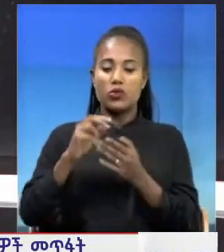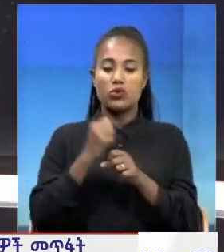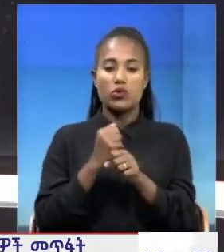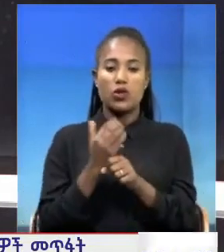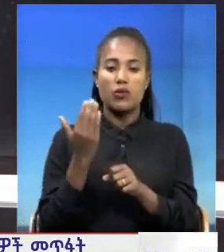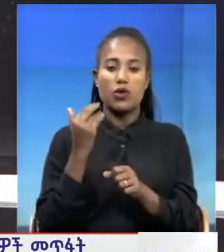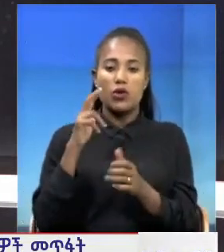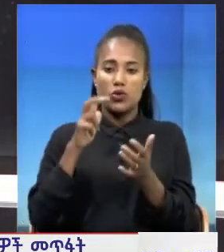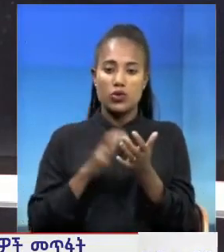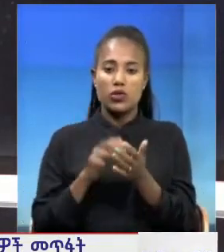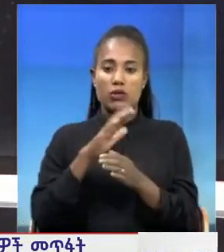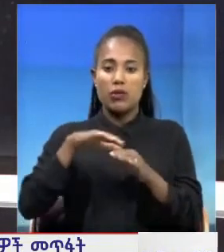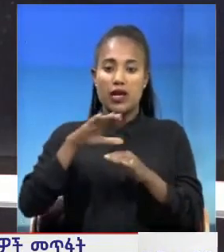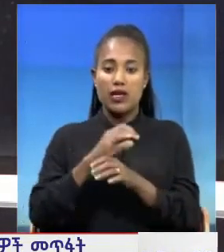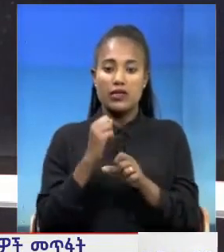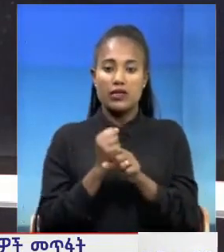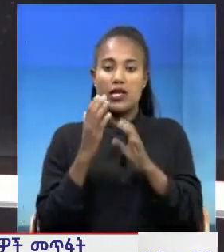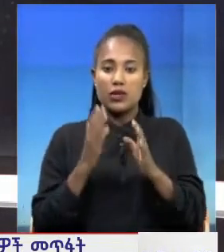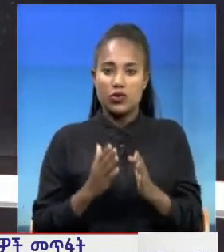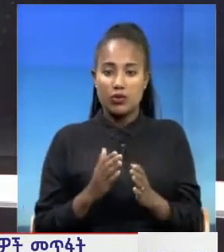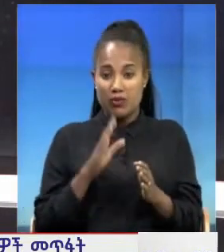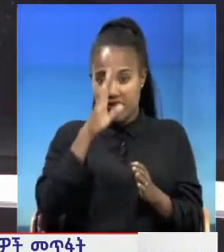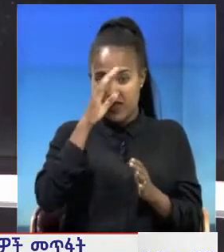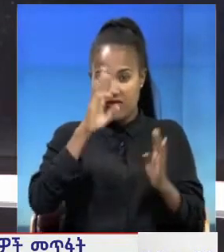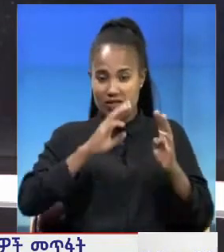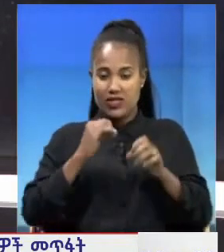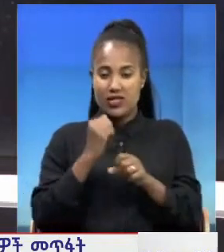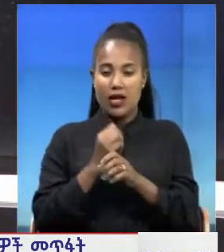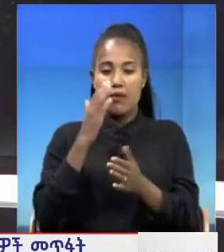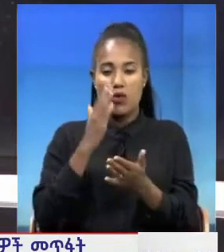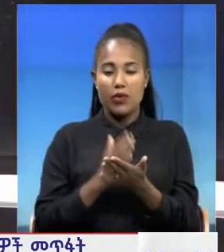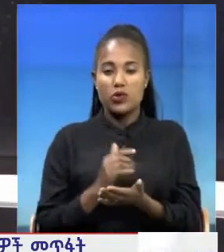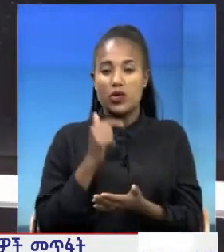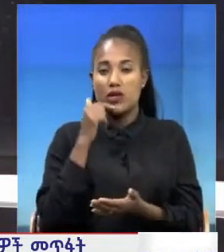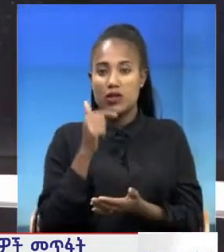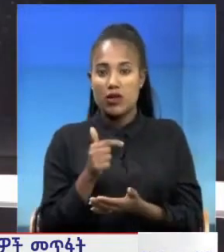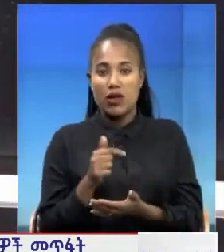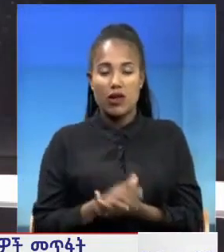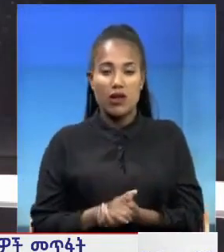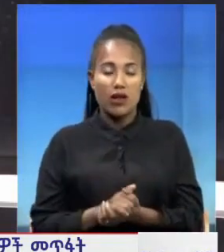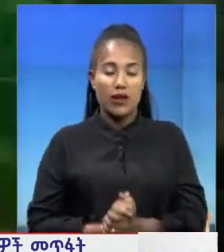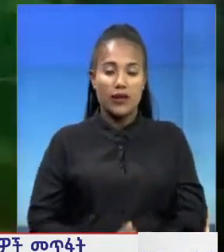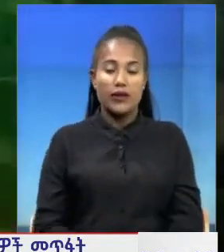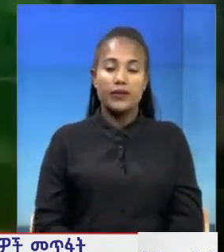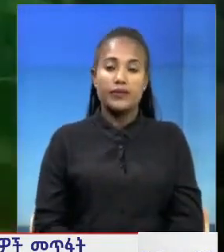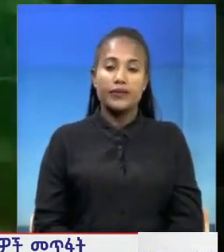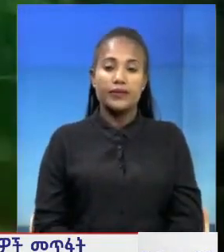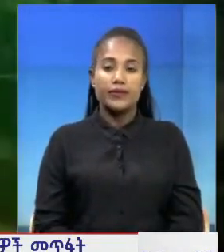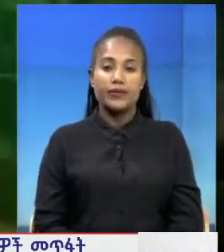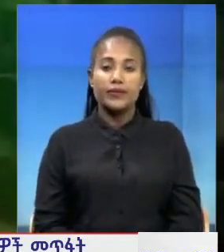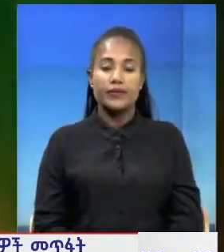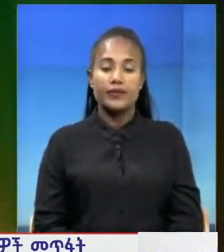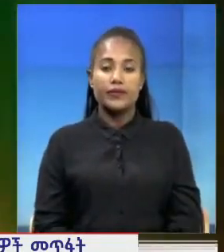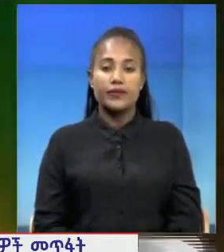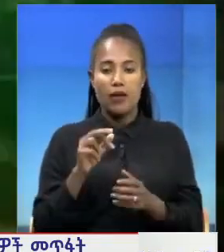የነበሩ ከ3000 በላይ ሰራተኞችን በተፈጠረው ችግር ስራ ማቆማቸውን ተገልጿል። አብሻንን ላይ